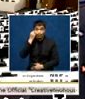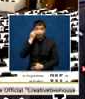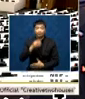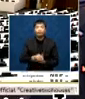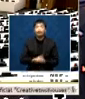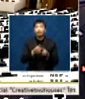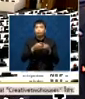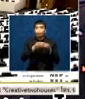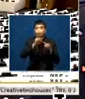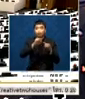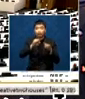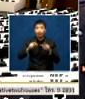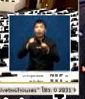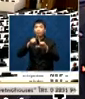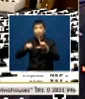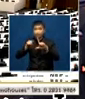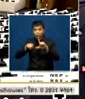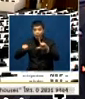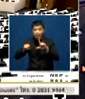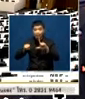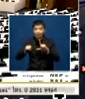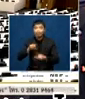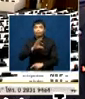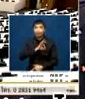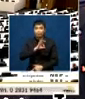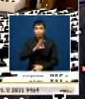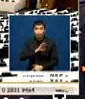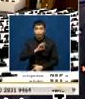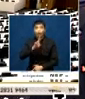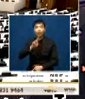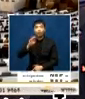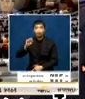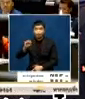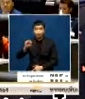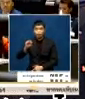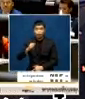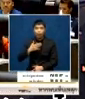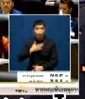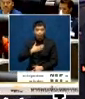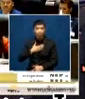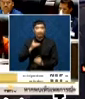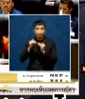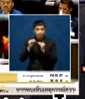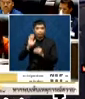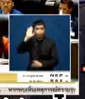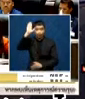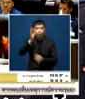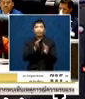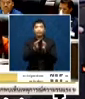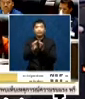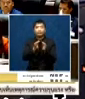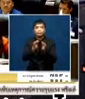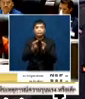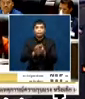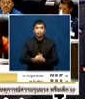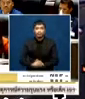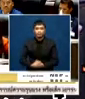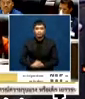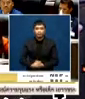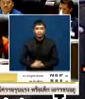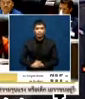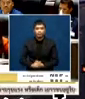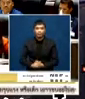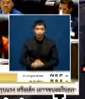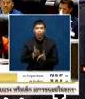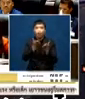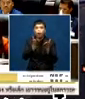ายมีมติสมมุตินะสั่งอยู่เป็นมาที่เป็นการชั่วคราวนี้เราจะเห็นภาพที่เขาไปเชิญคุณพิธาออกจากสภานี่จะยิ่งเป็นดราม่าผมว่าข้างนอกสภาน่าจะเดือด ผมว่